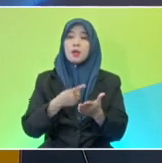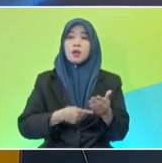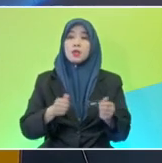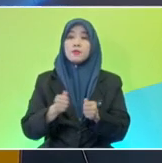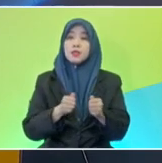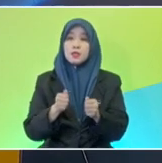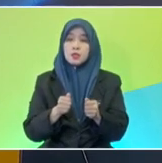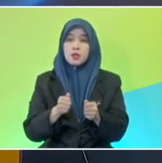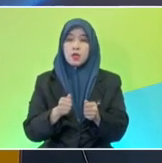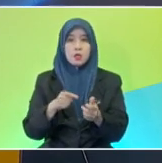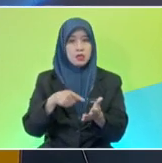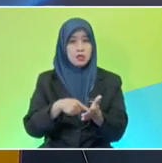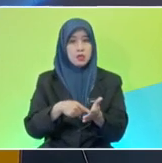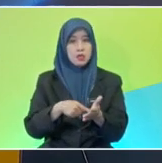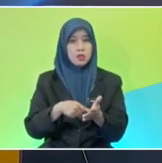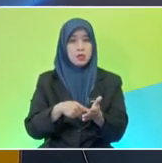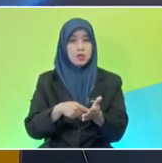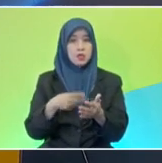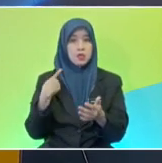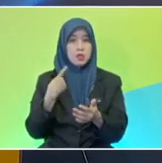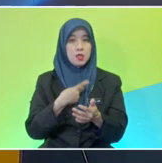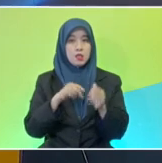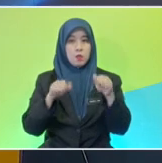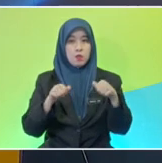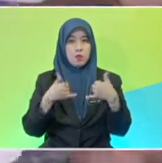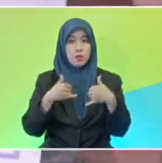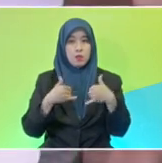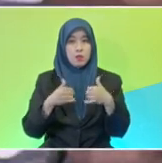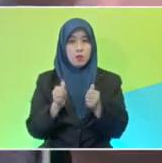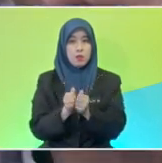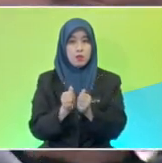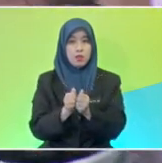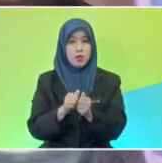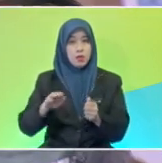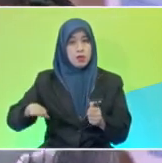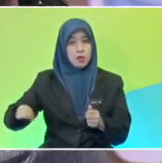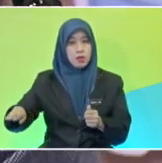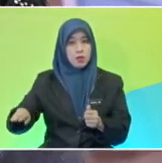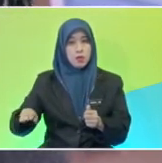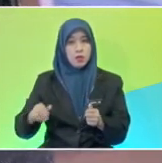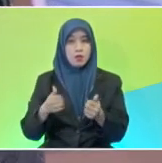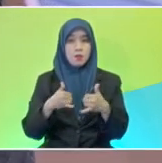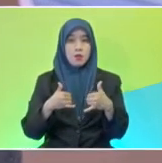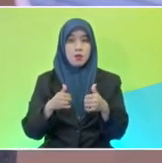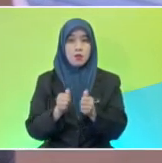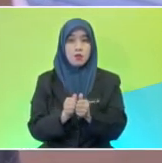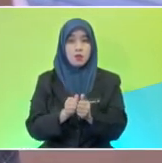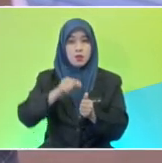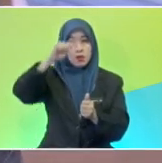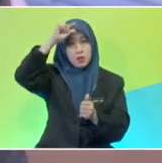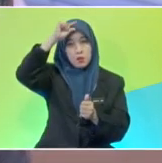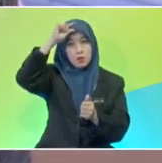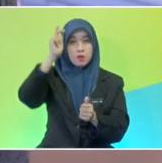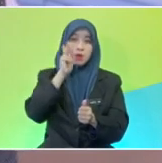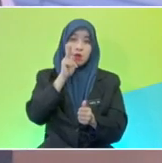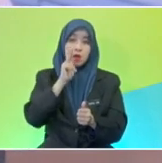Ini saya pasti kita boleh main bersama-sama dengan adik kita ke atau kakak kita ataupun mungkin abang kita. Ini dah